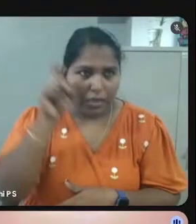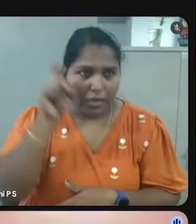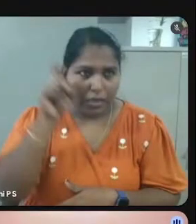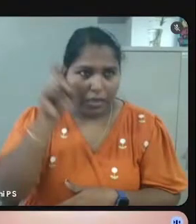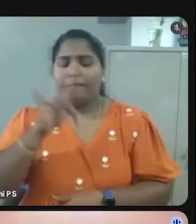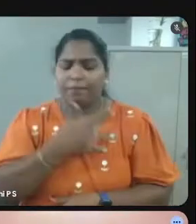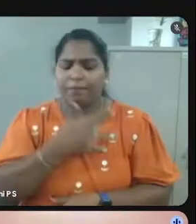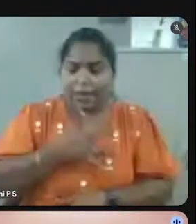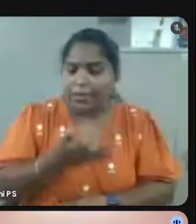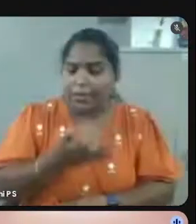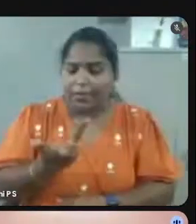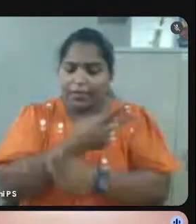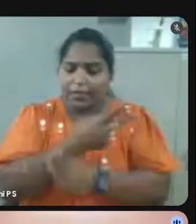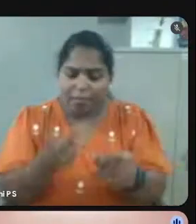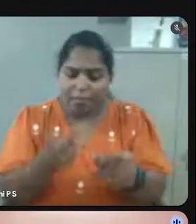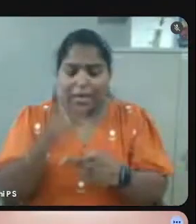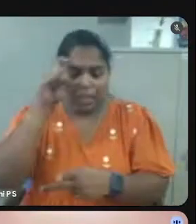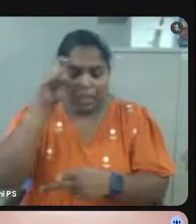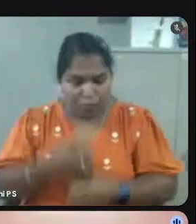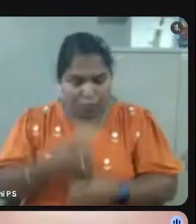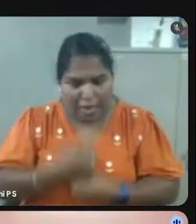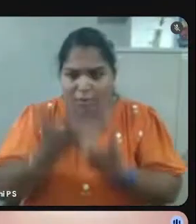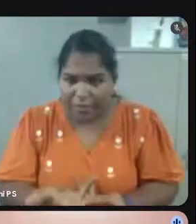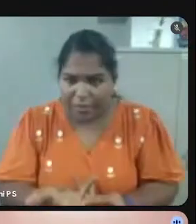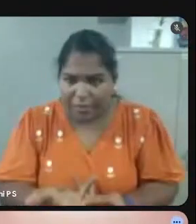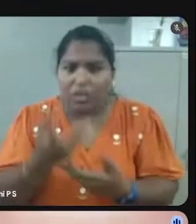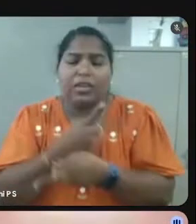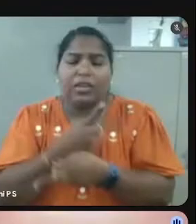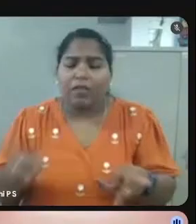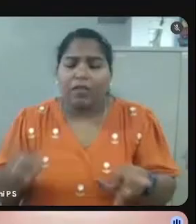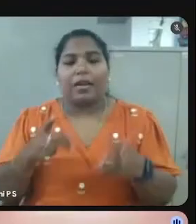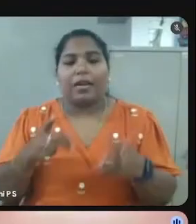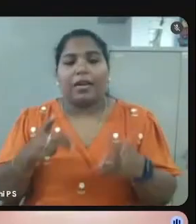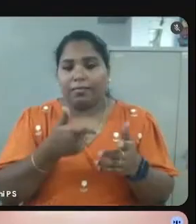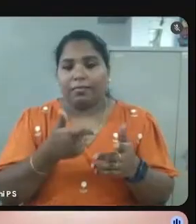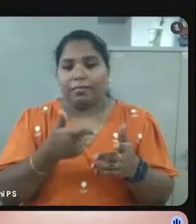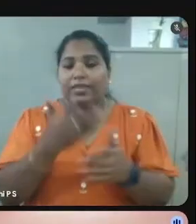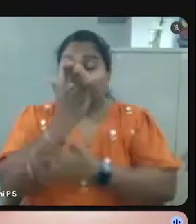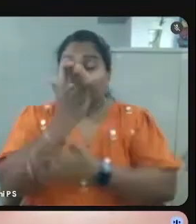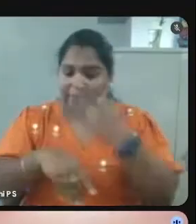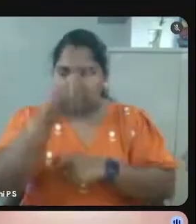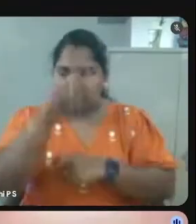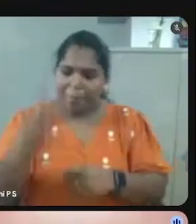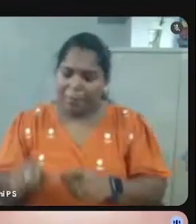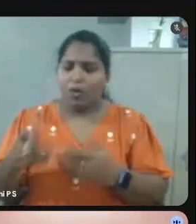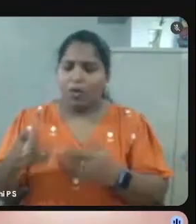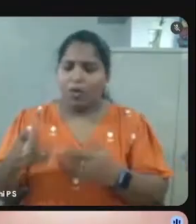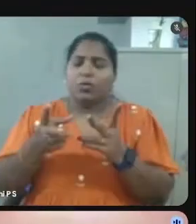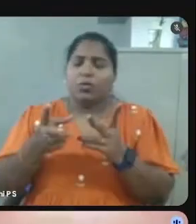ഇമോഷണൽ വെൽബീയിങ്, സെക്ഷുവൽ എക്സ്പ്രഷൻ, ഈ കാര്യങ്ങളില് ഡിസബിലിറ്റി വ്യക്തിയോടെയും